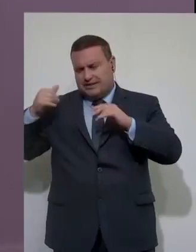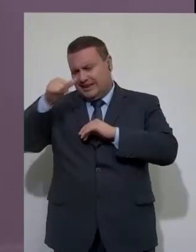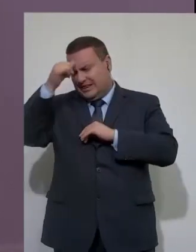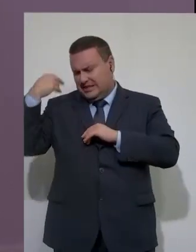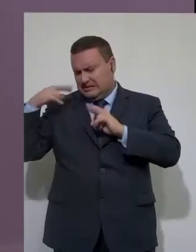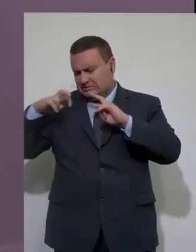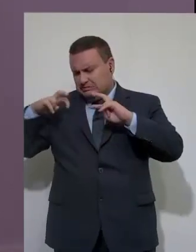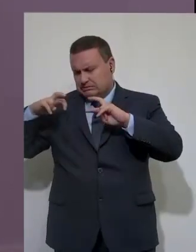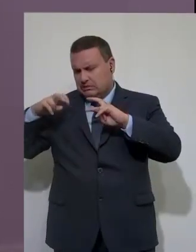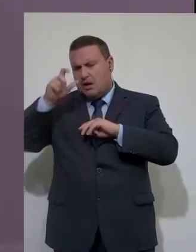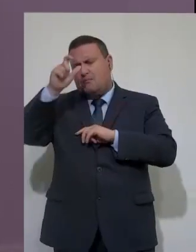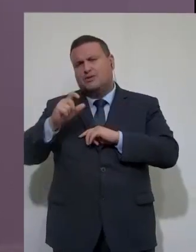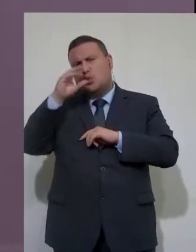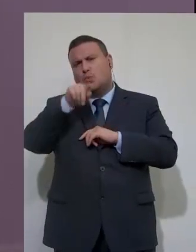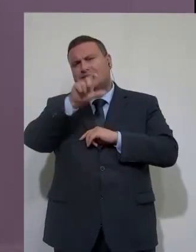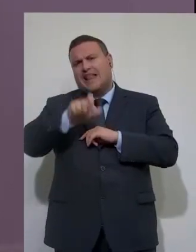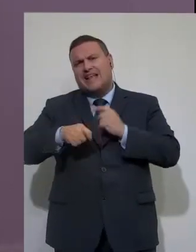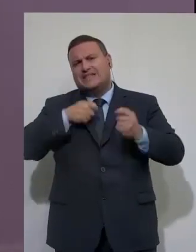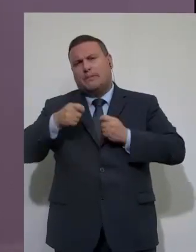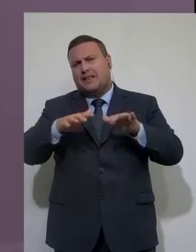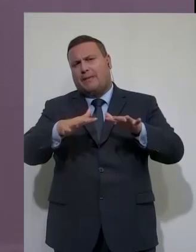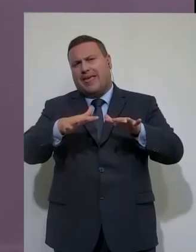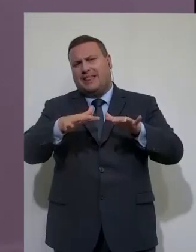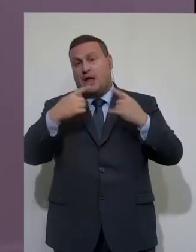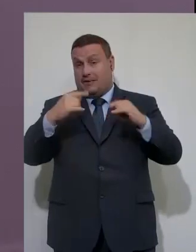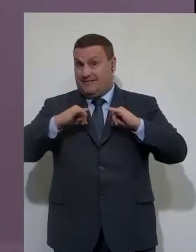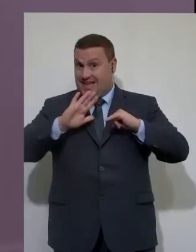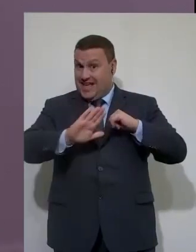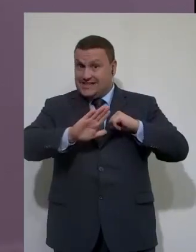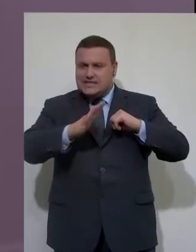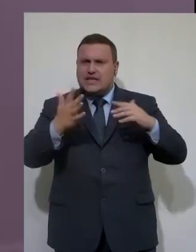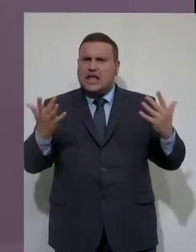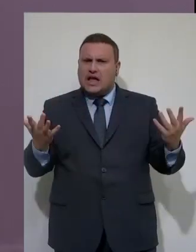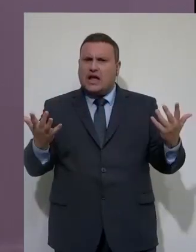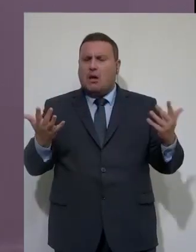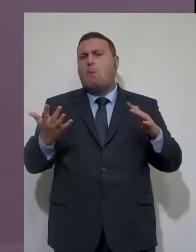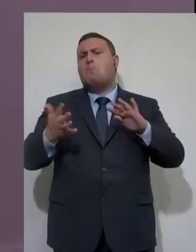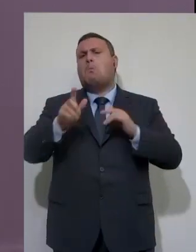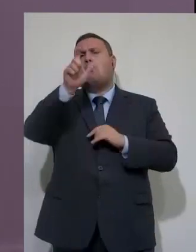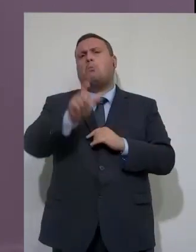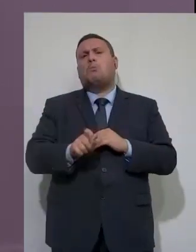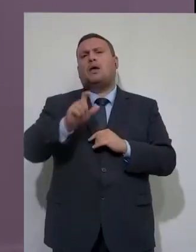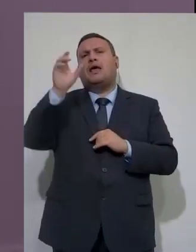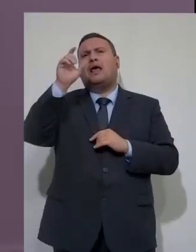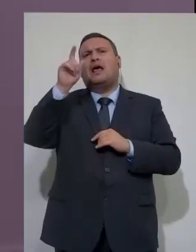del turista italiano quest'estate per le sue vacanze. Cioè, mediamente un turista che ha scelto una struttura all'aperta ha